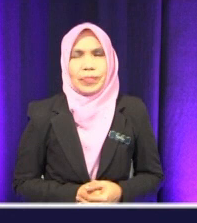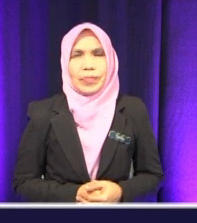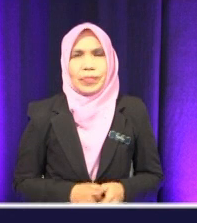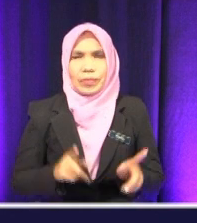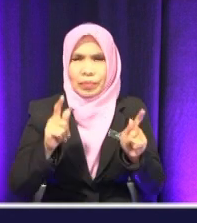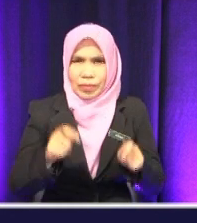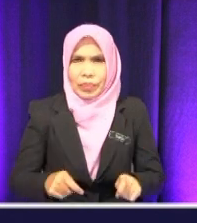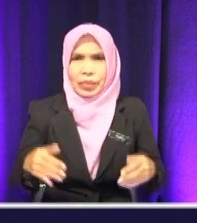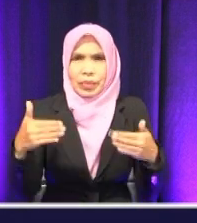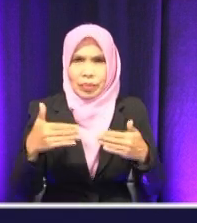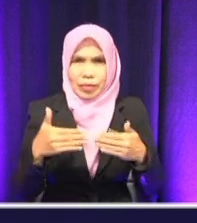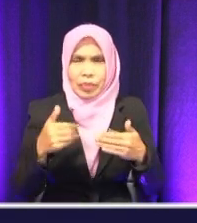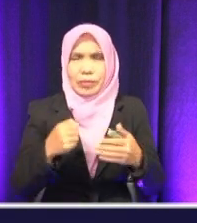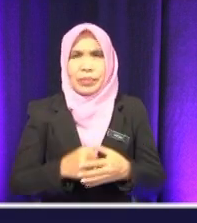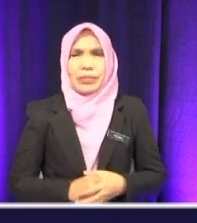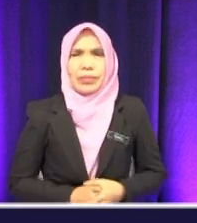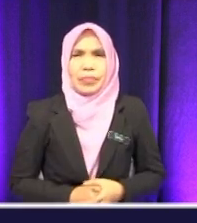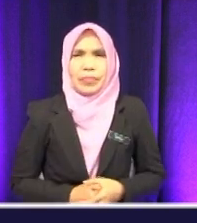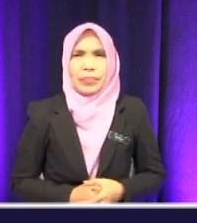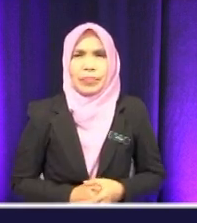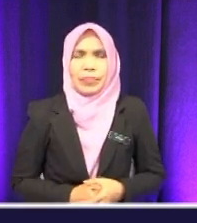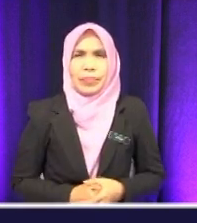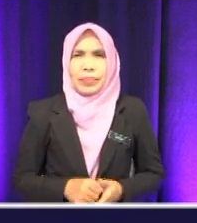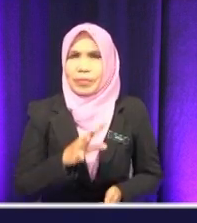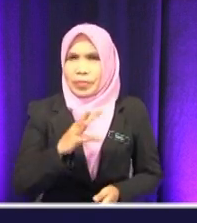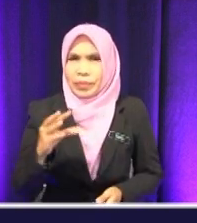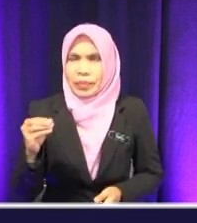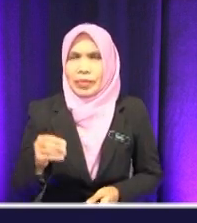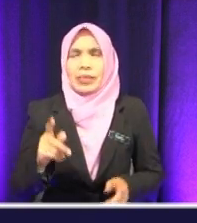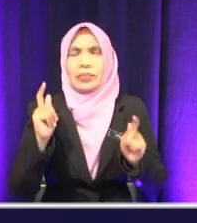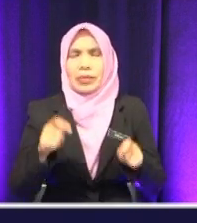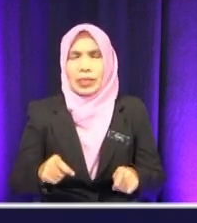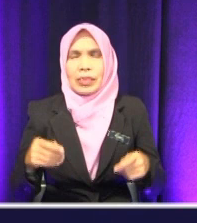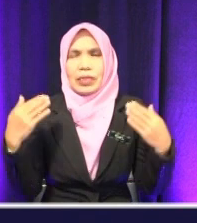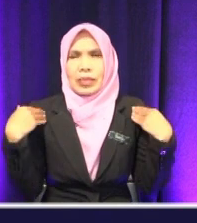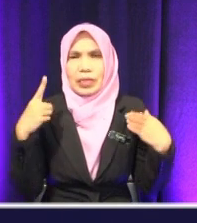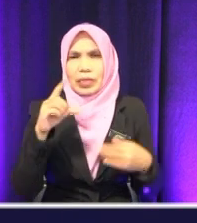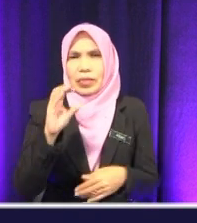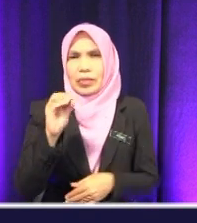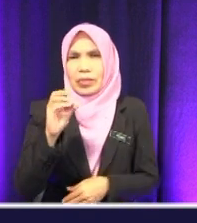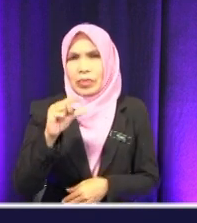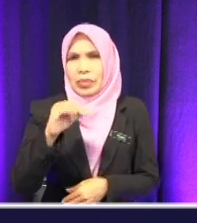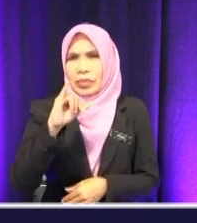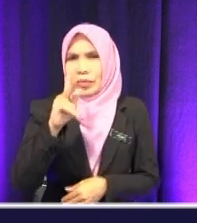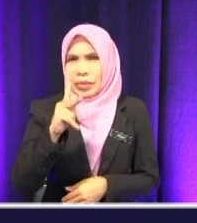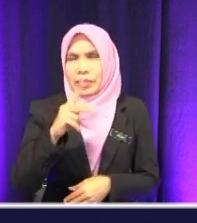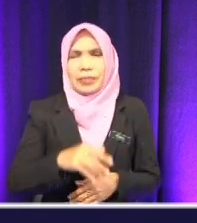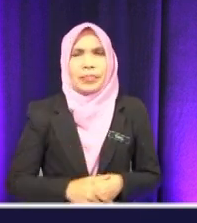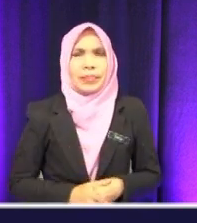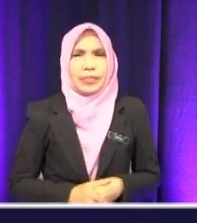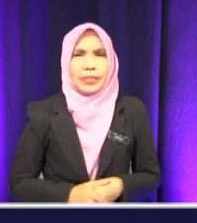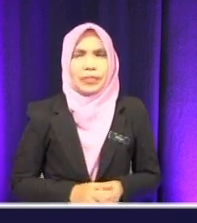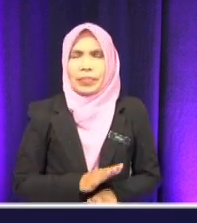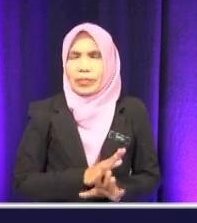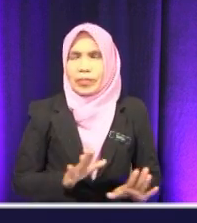bersambung dan satu lagi mesti ada Loji dia tidak jangan sesekali melukis tanda